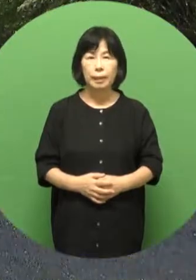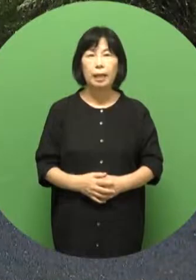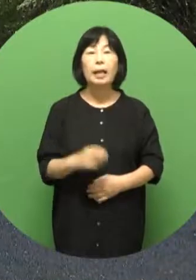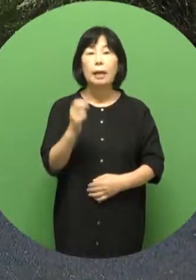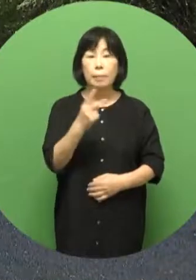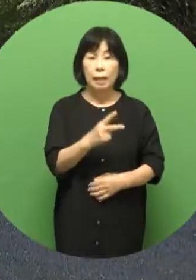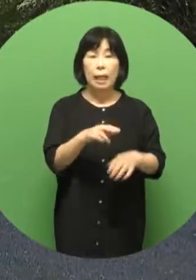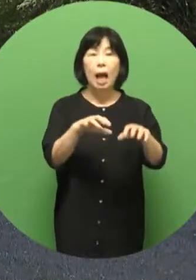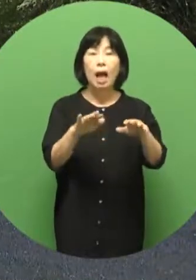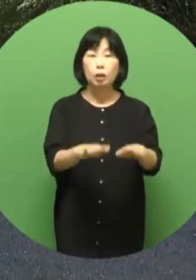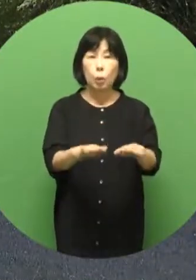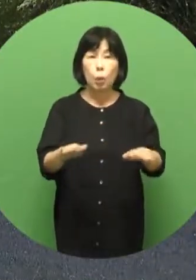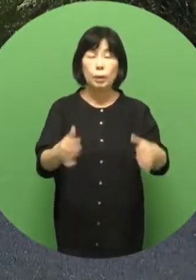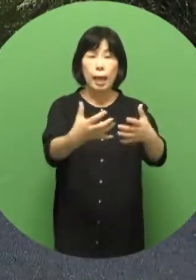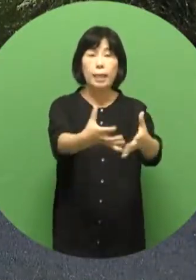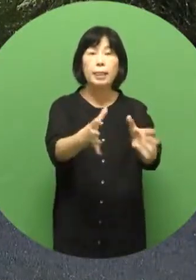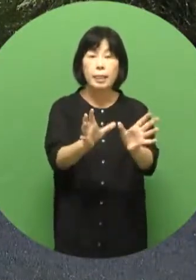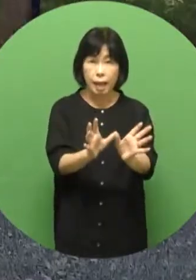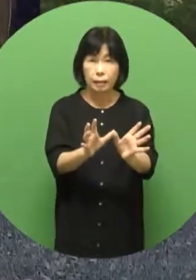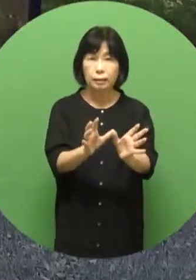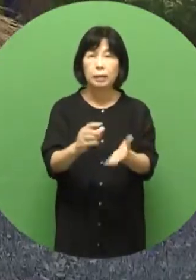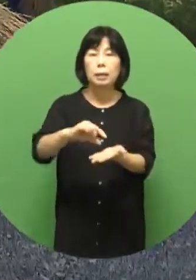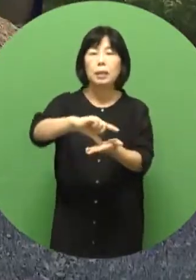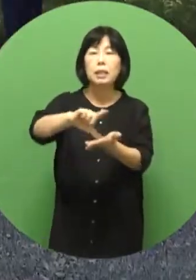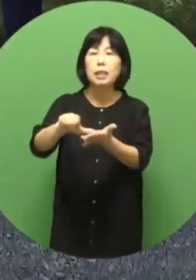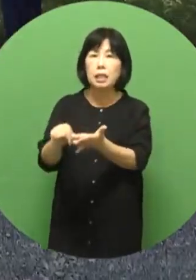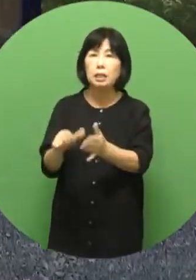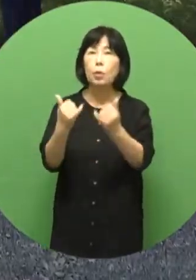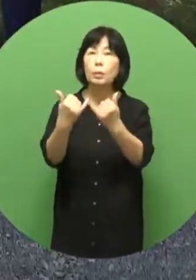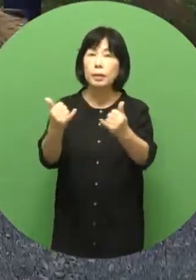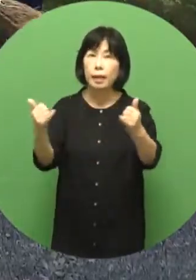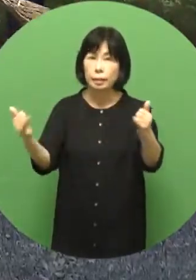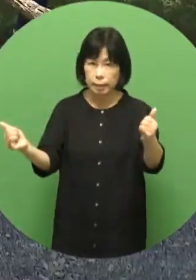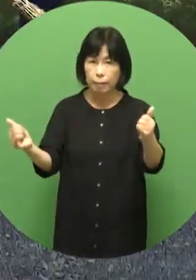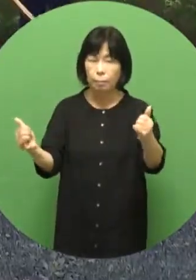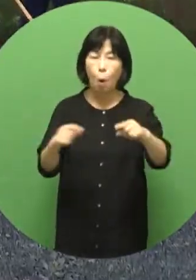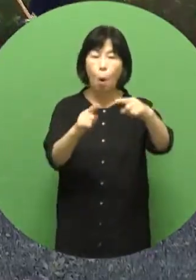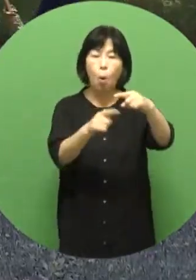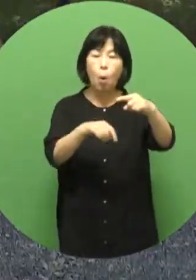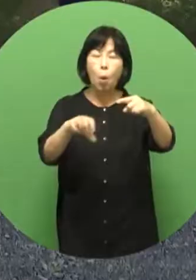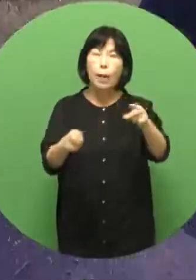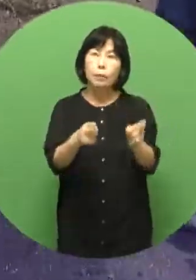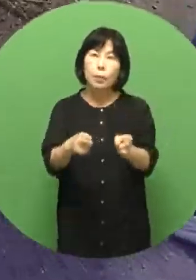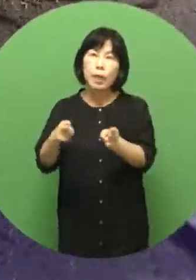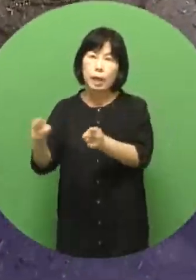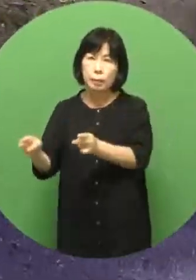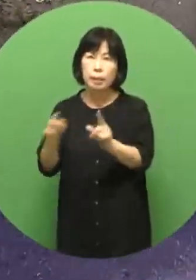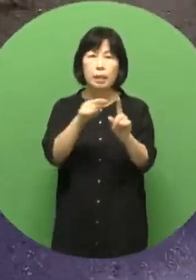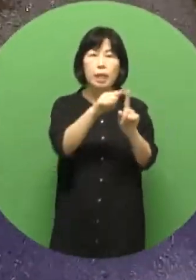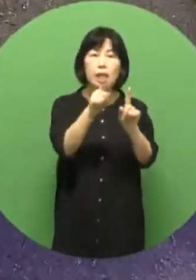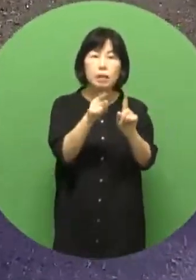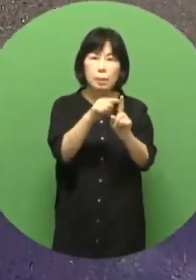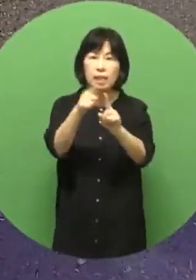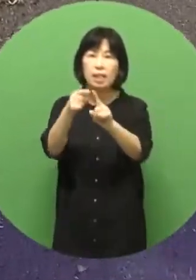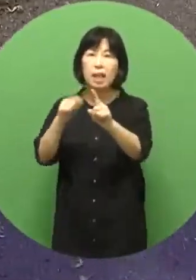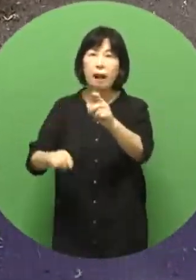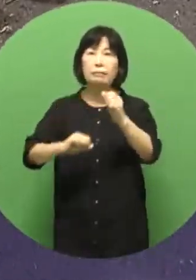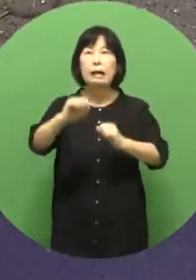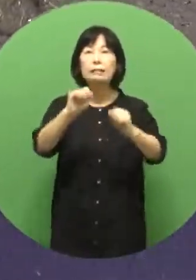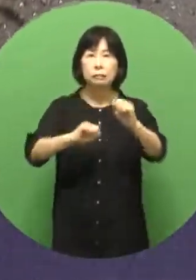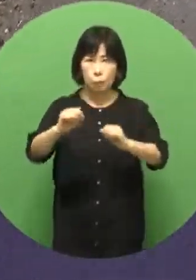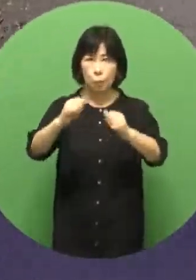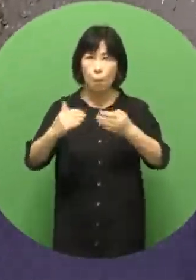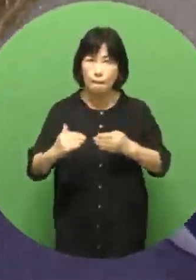また御所の愛護少年団をはじめ、地域の皆さんも公園の整備や PR 活動を行っています